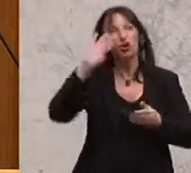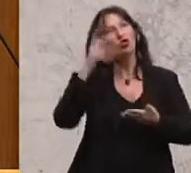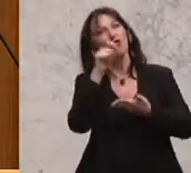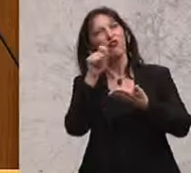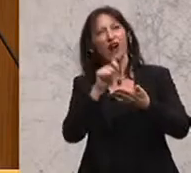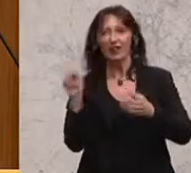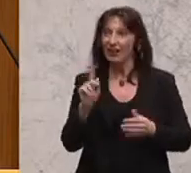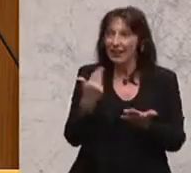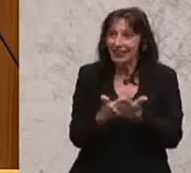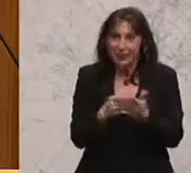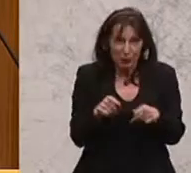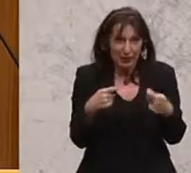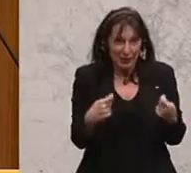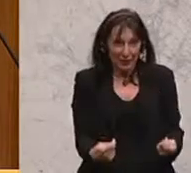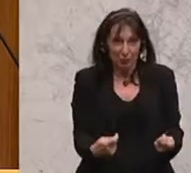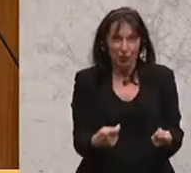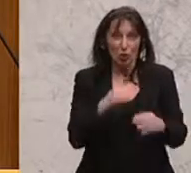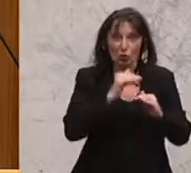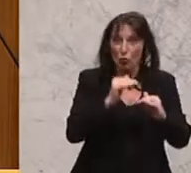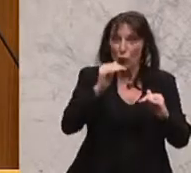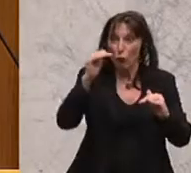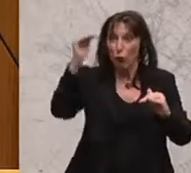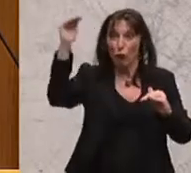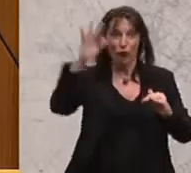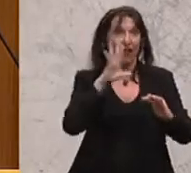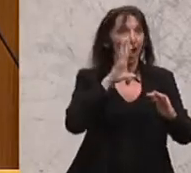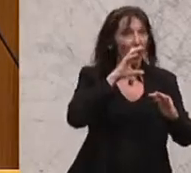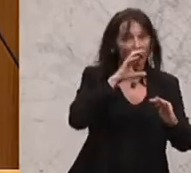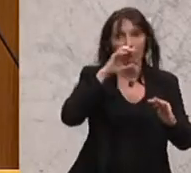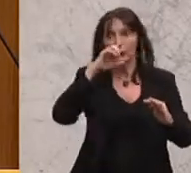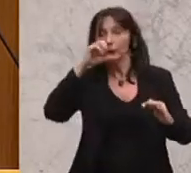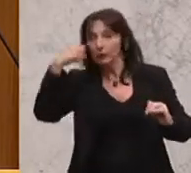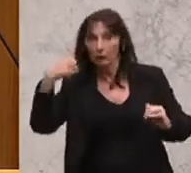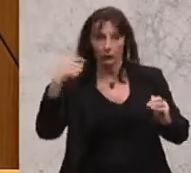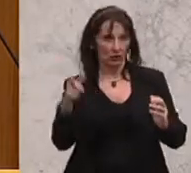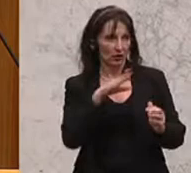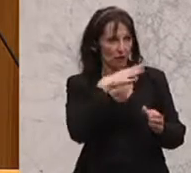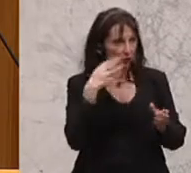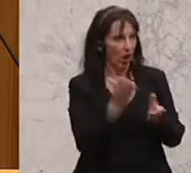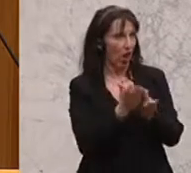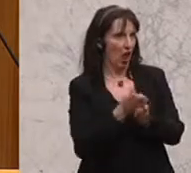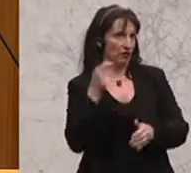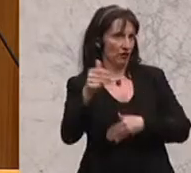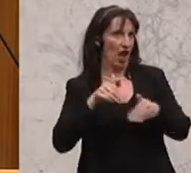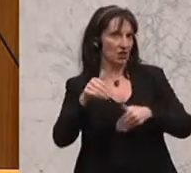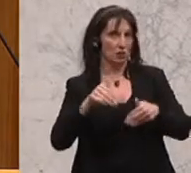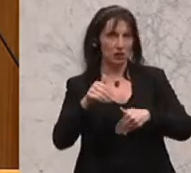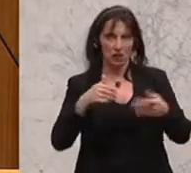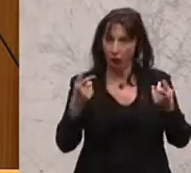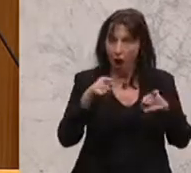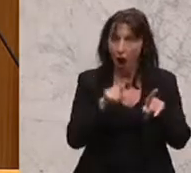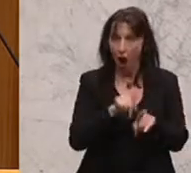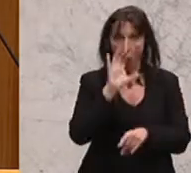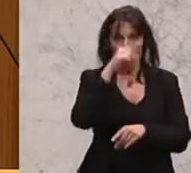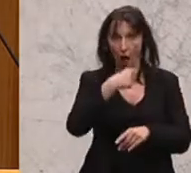die Geheimhaltungsstufen. Ich darf Ihnen versichern, dass es sehr viele Akten gleichzeitig aus dem Finanzministerium gibt, die auch das Bankgeheimnis